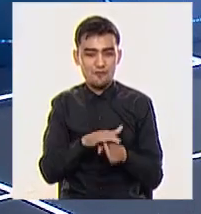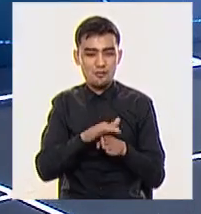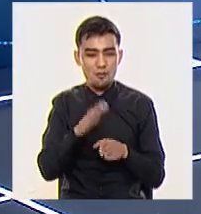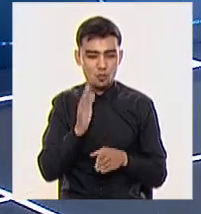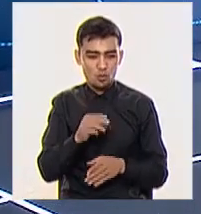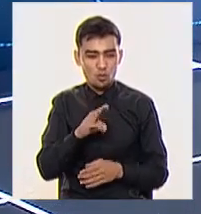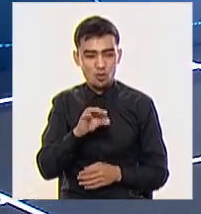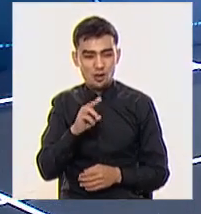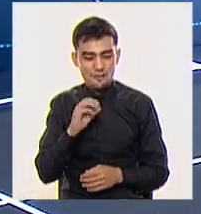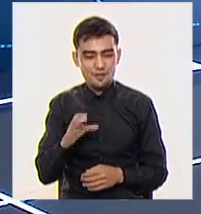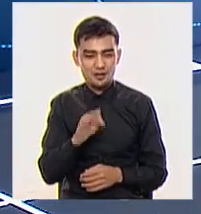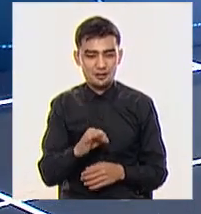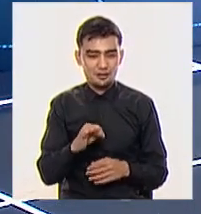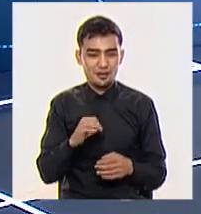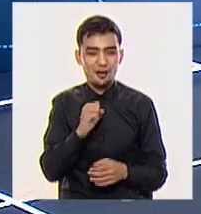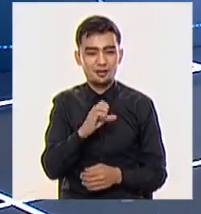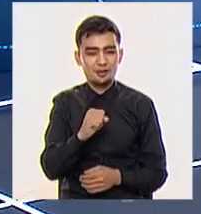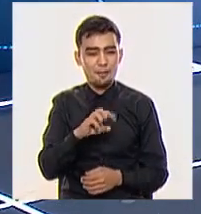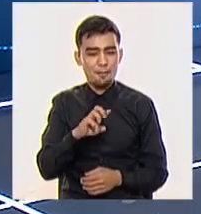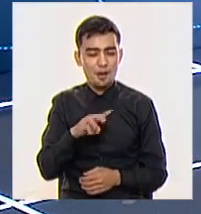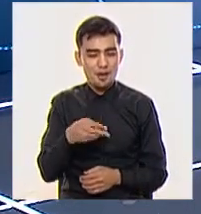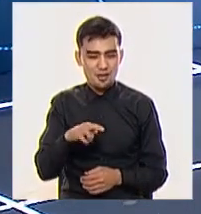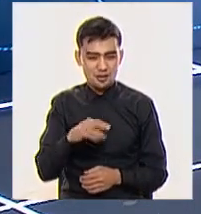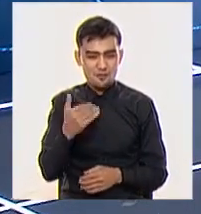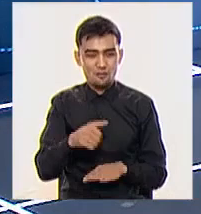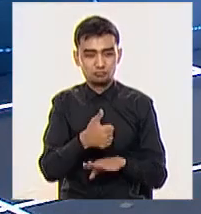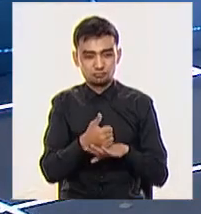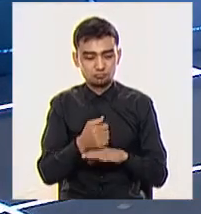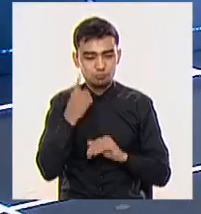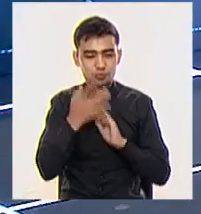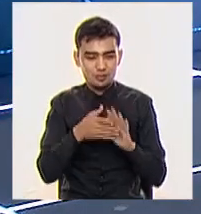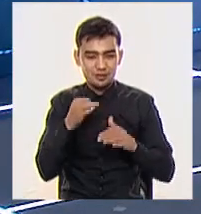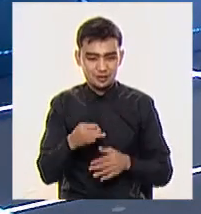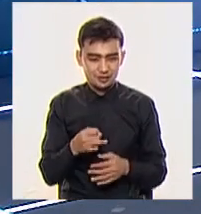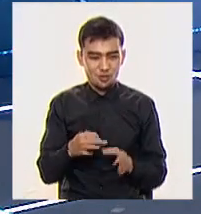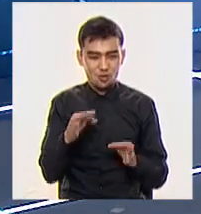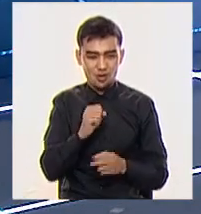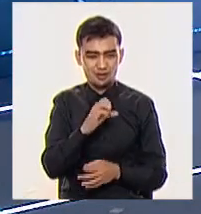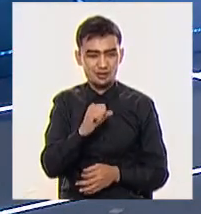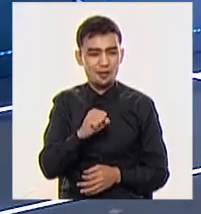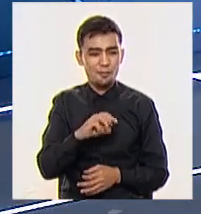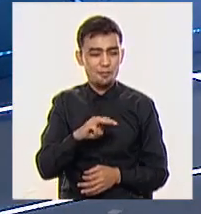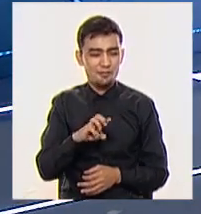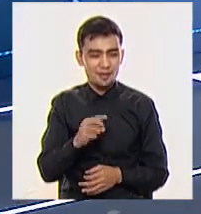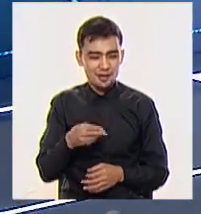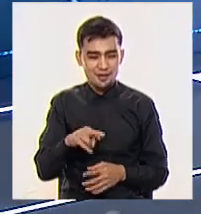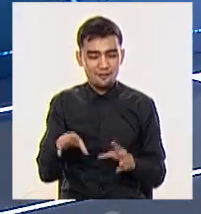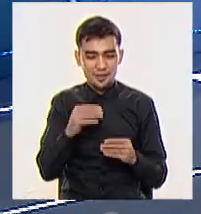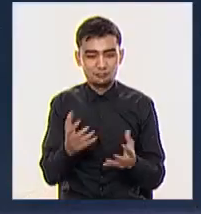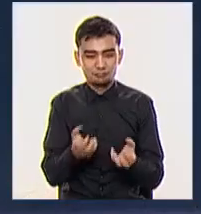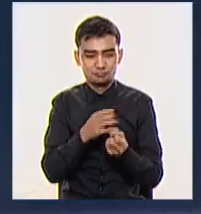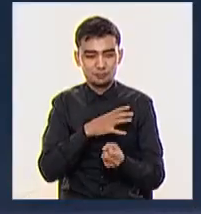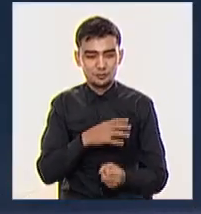Тоқаев мырза елбасына ассамблеяның құрметті төрағасы болып түсініп, ұсынысты ассамблеяның барлық мүшесі бір ауыздан